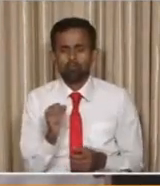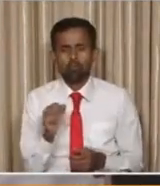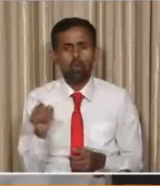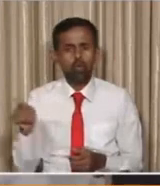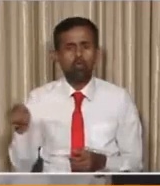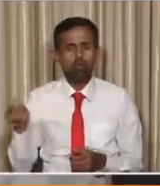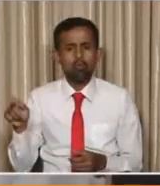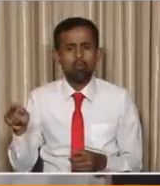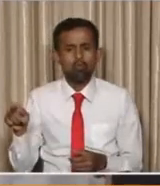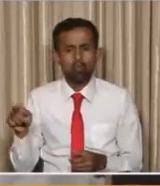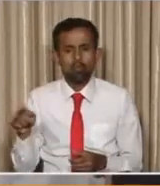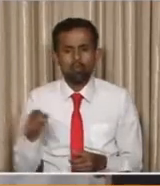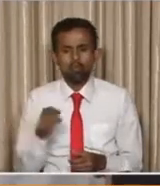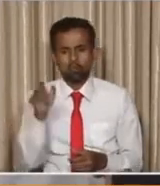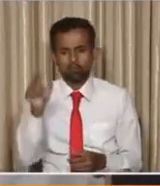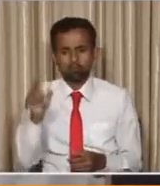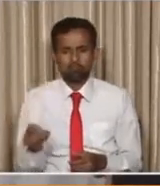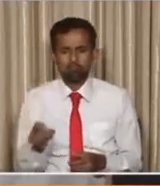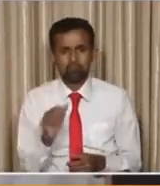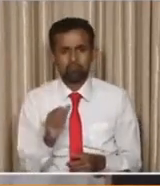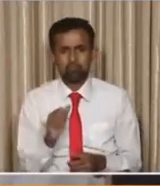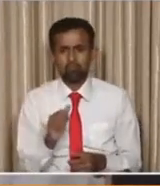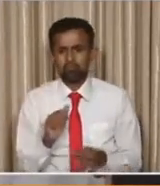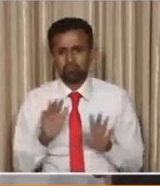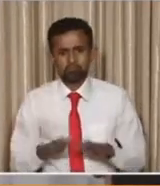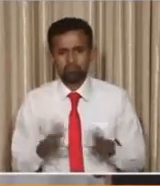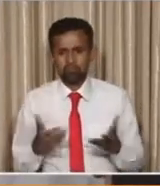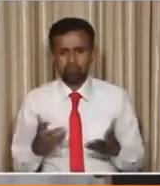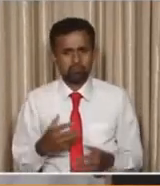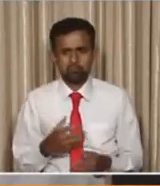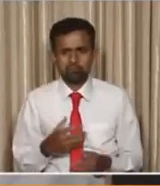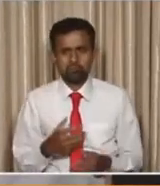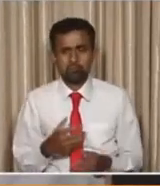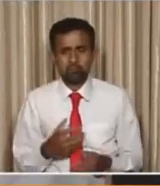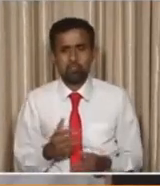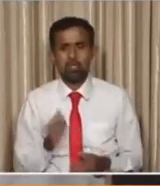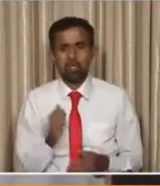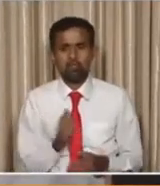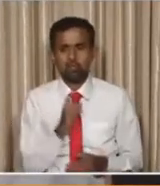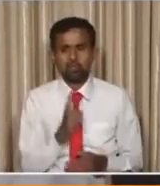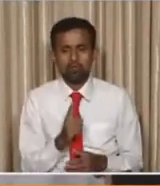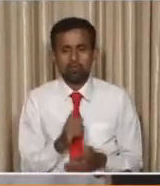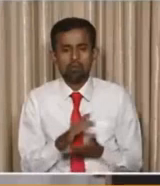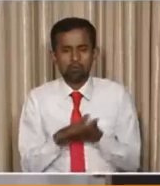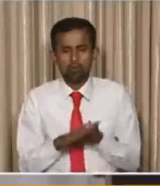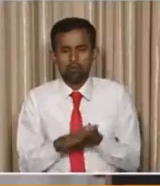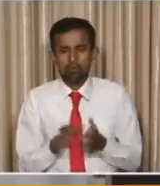ඇයි එතුමා මන් දන්නේ එතුමා මෙතන හිටියේ නැද්ද කියන මං කනගාටු වෙනවා. ඇයි කිය මේක මීට වඩා